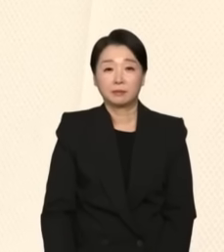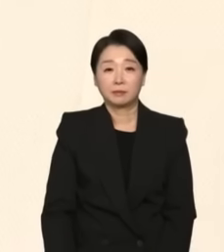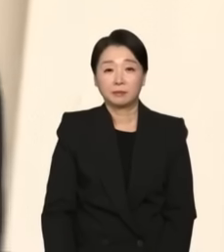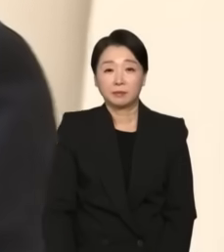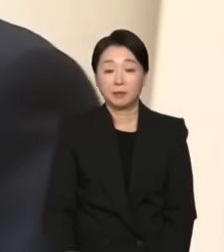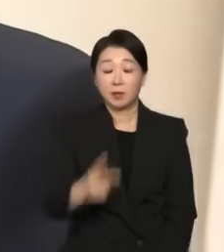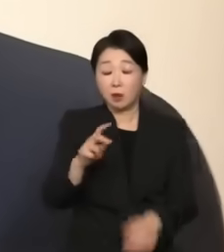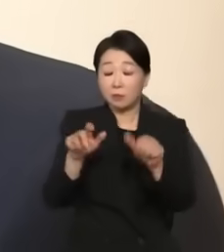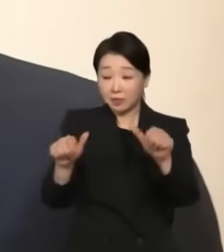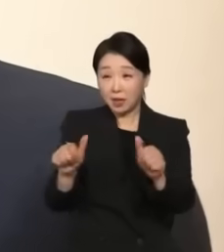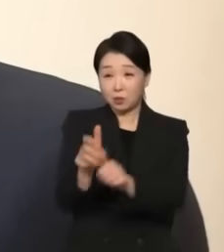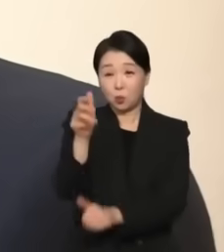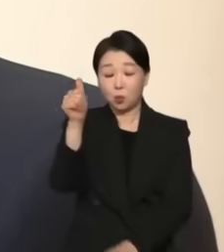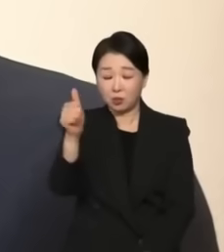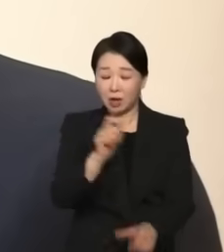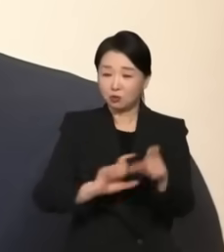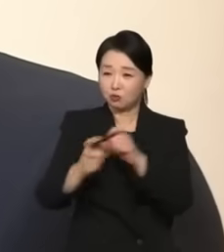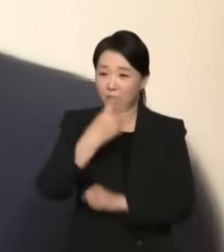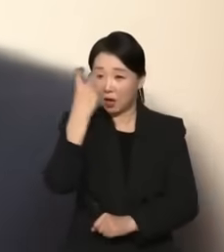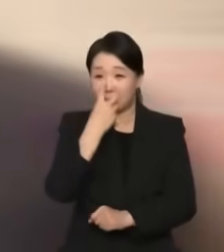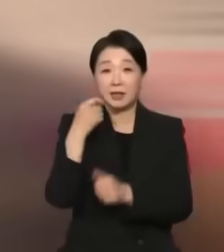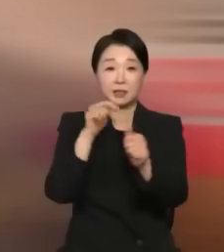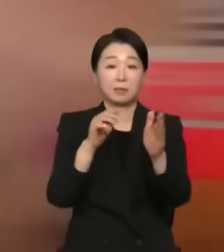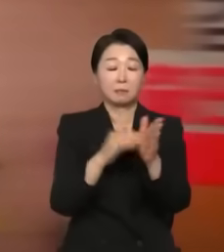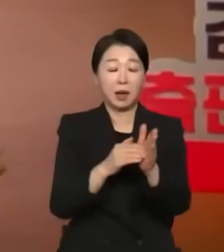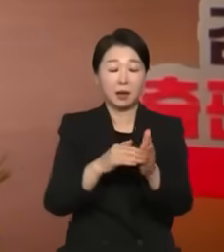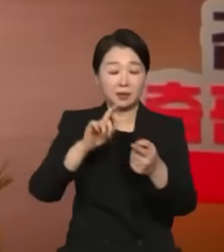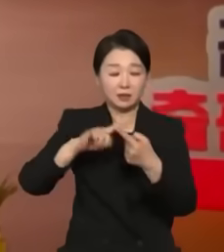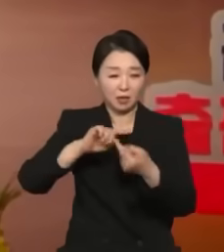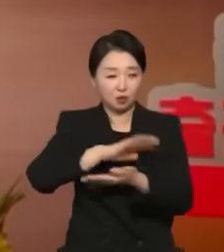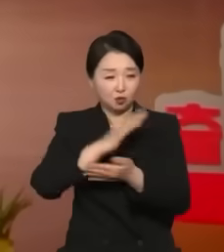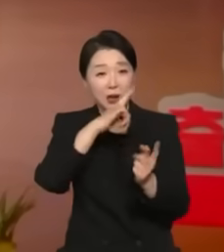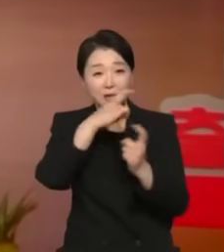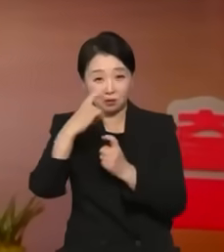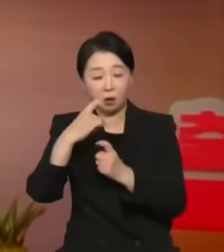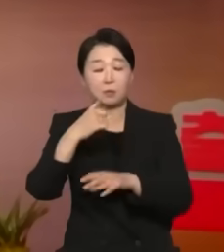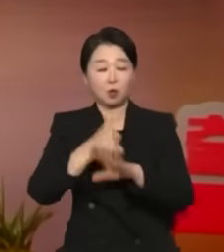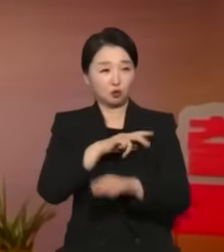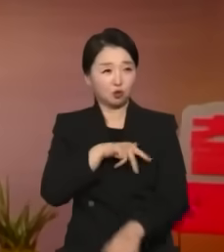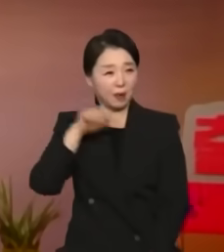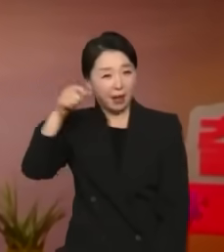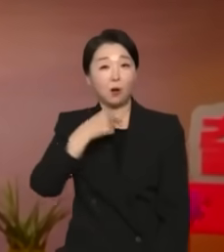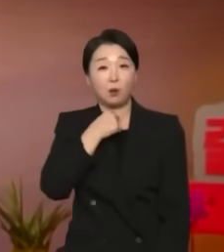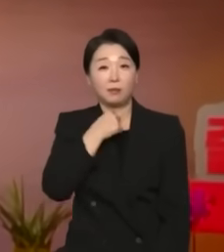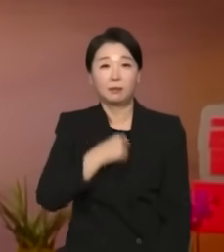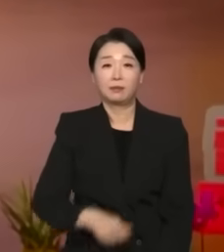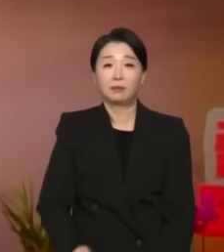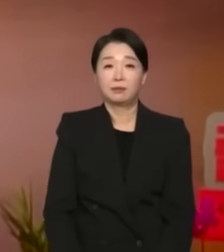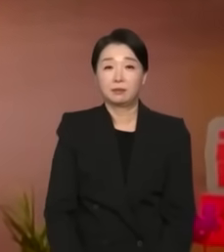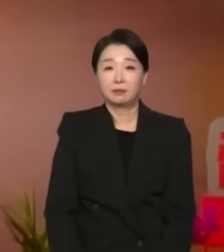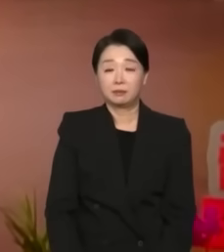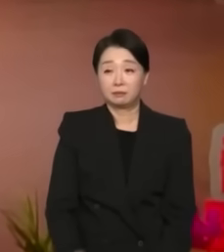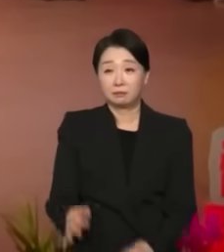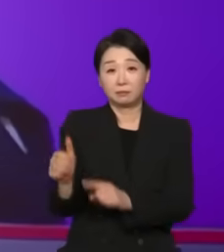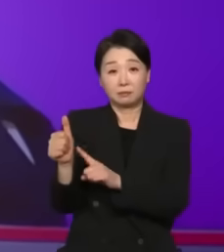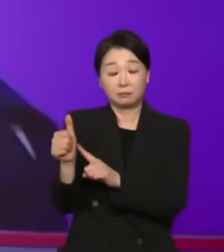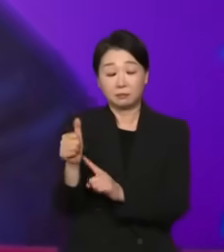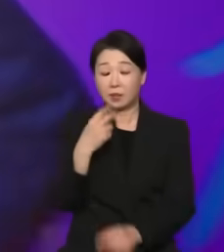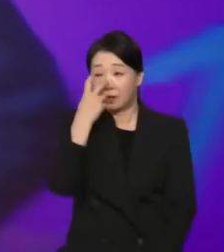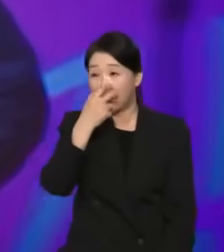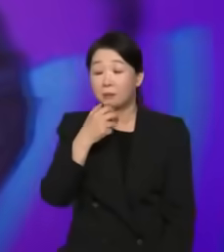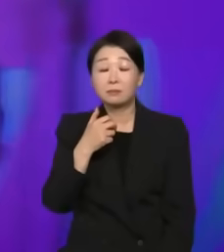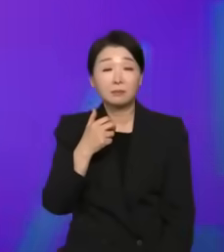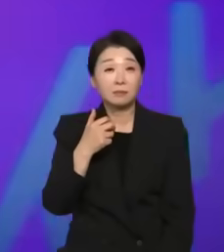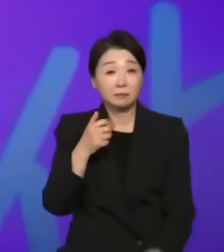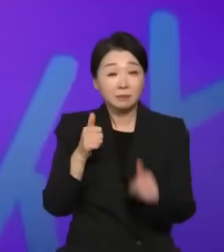추가 감찰까지 지시했지만 그대로 출판기념회를 강행하며 출마 의지를 드러낸 겁니다. 다만 김 검사는 감찰을 공직자